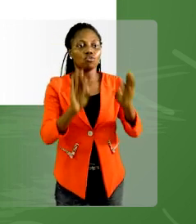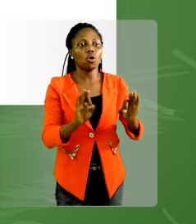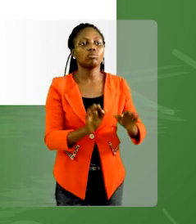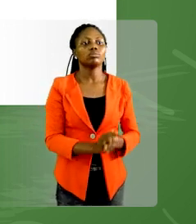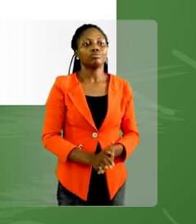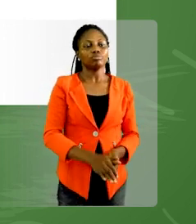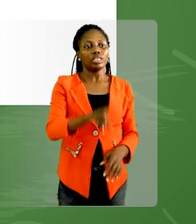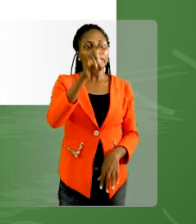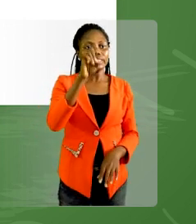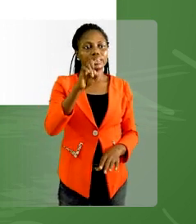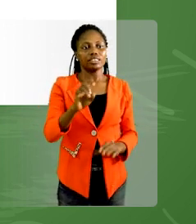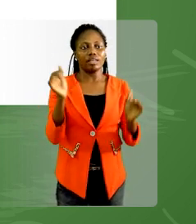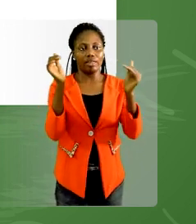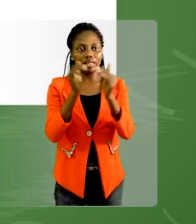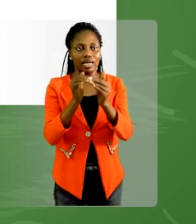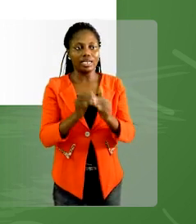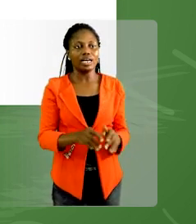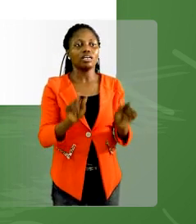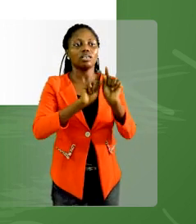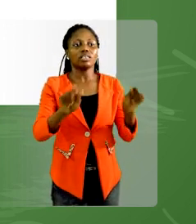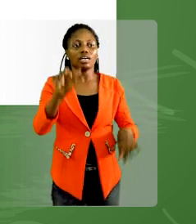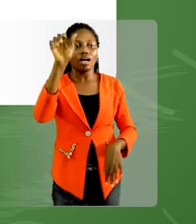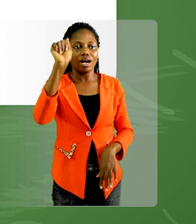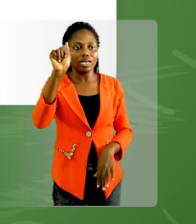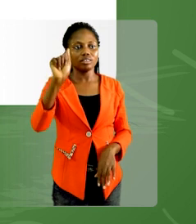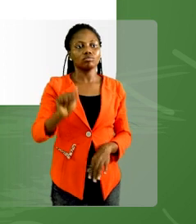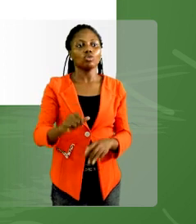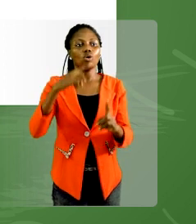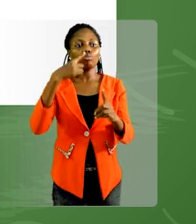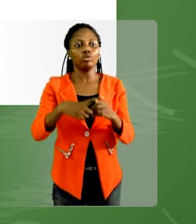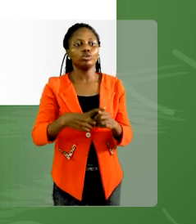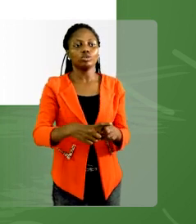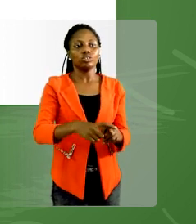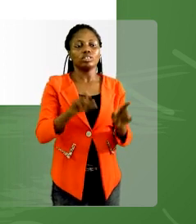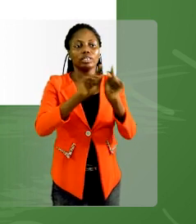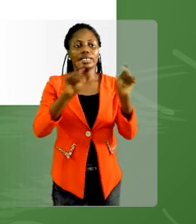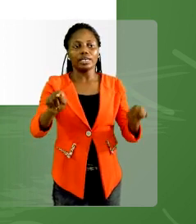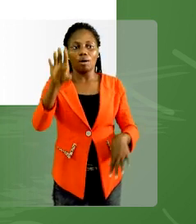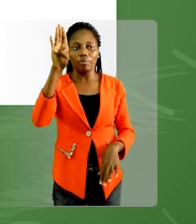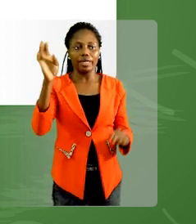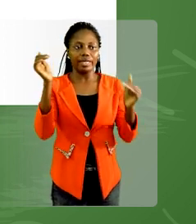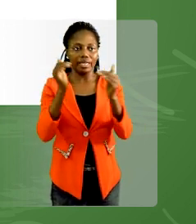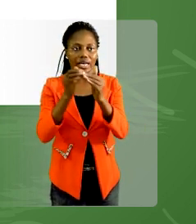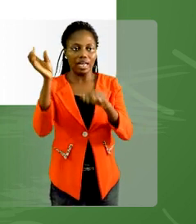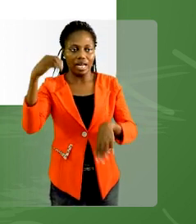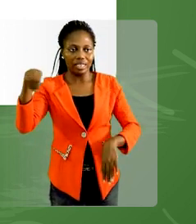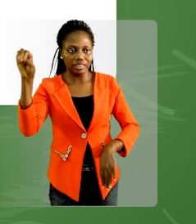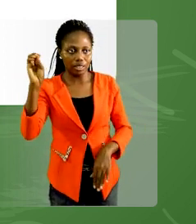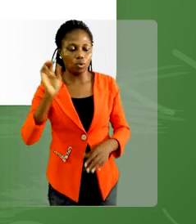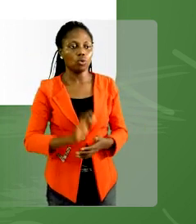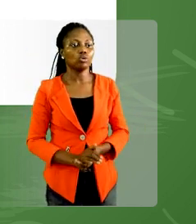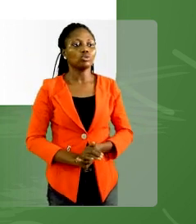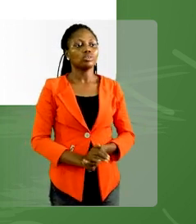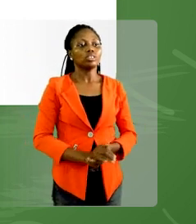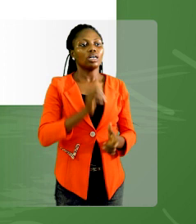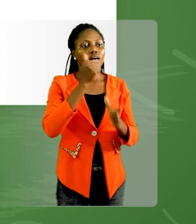grand A multiplié par X plus grand B. Et dans ces conditions, on dit que grand A est le coefficient directeur de